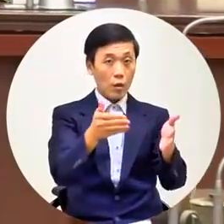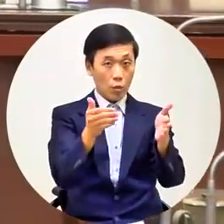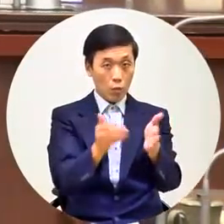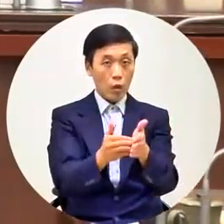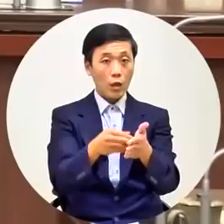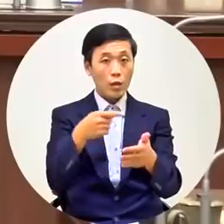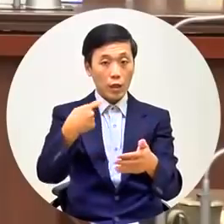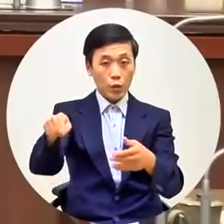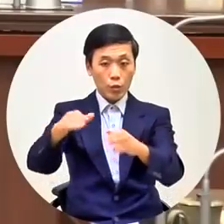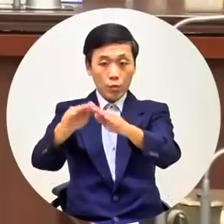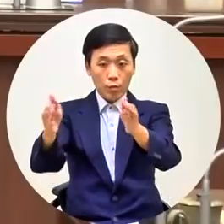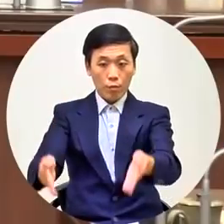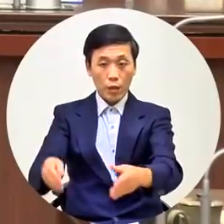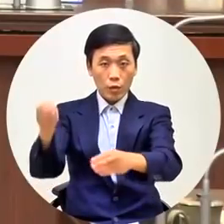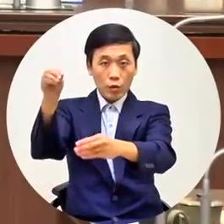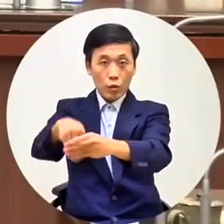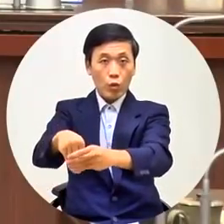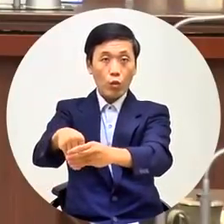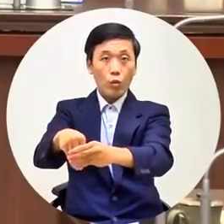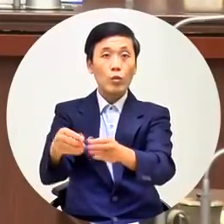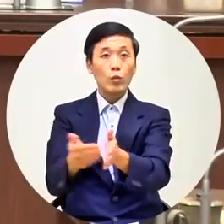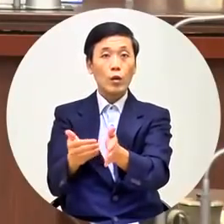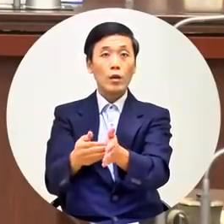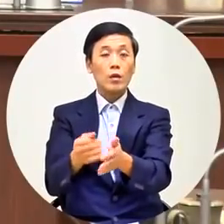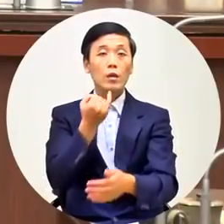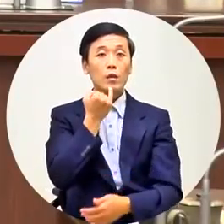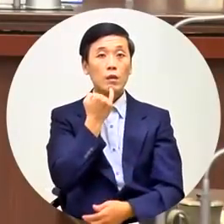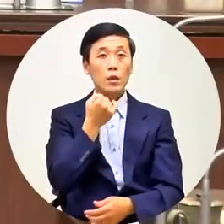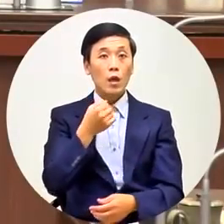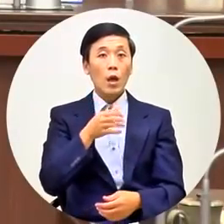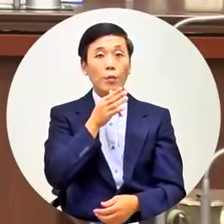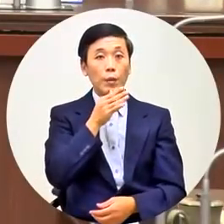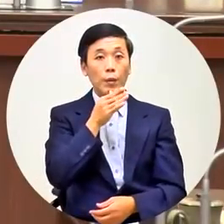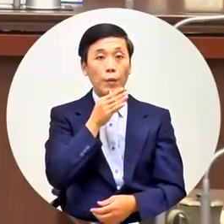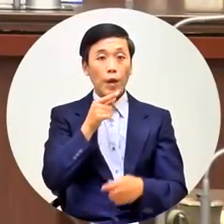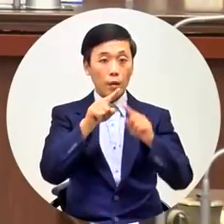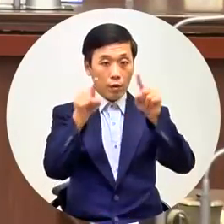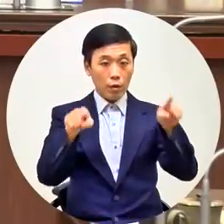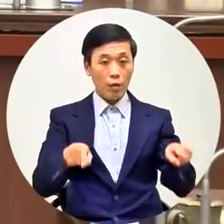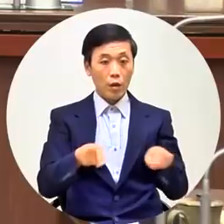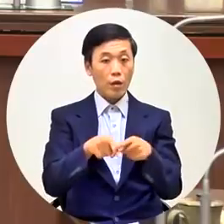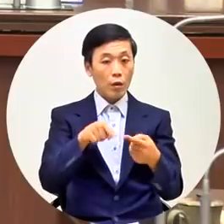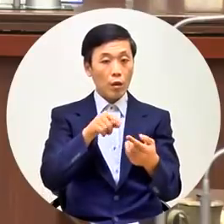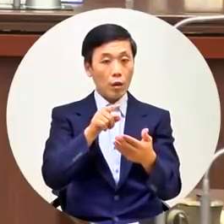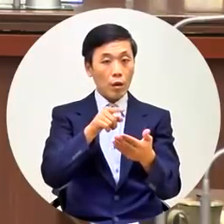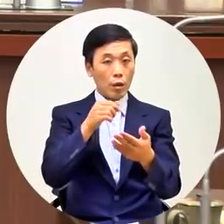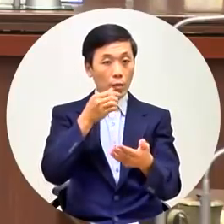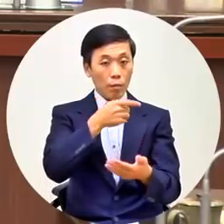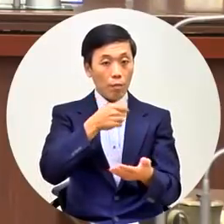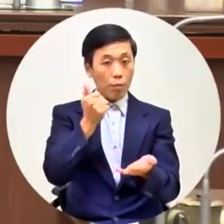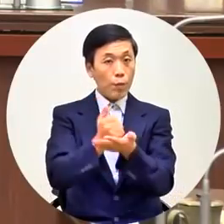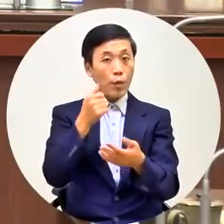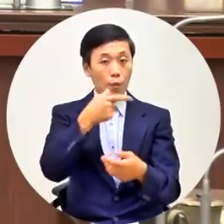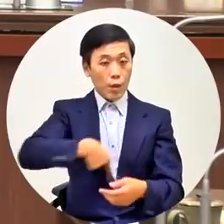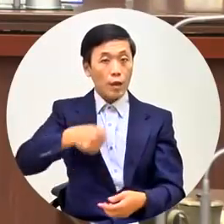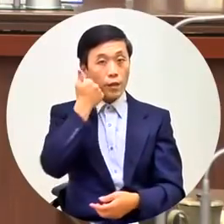投进去就可以了。那我们唱票的时候呢，我们会比如说朱信强议员，哦，投